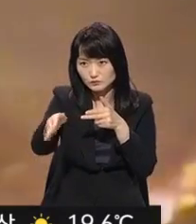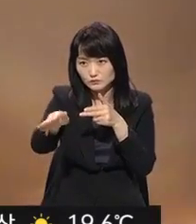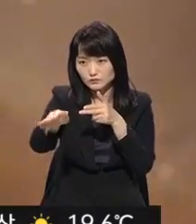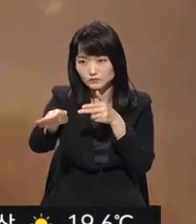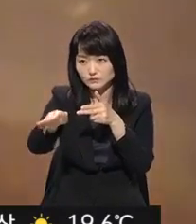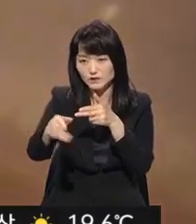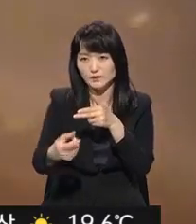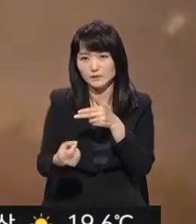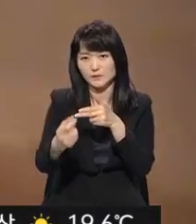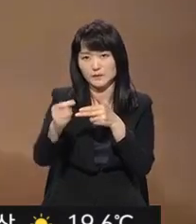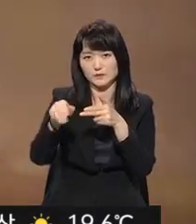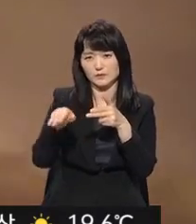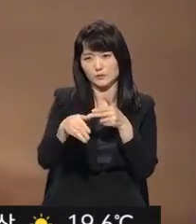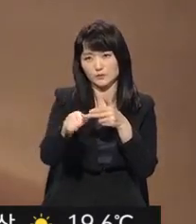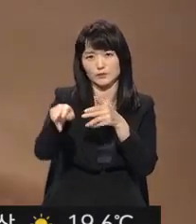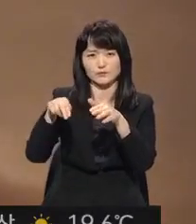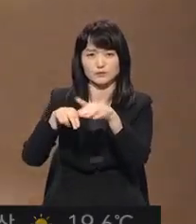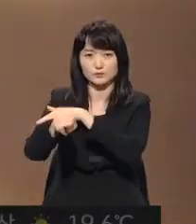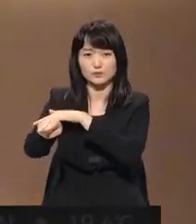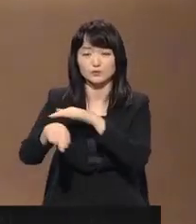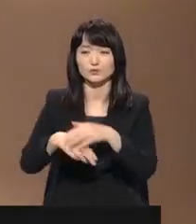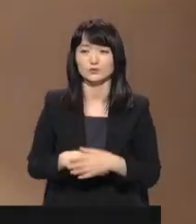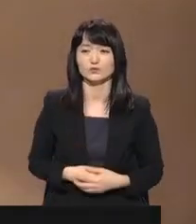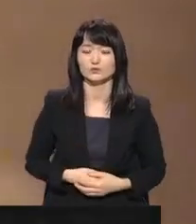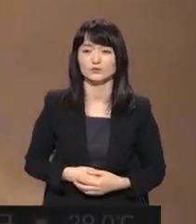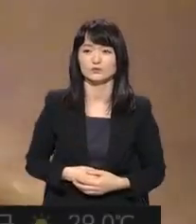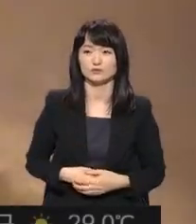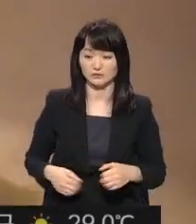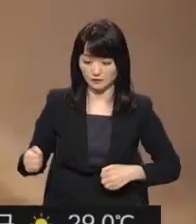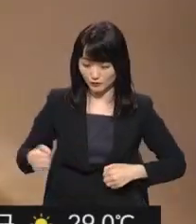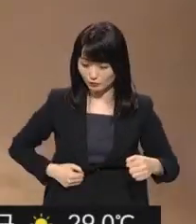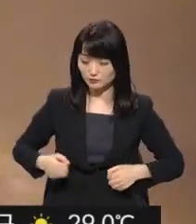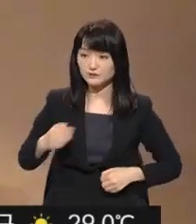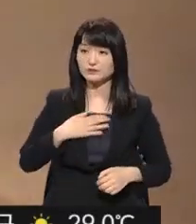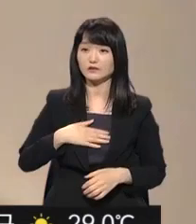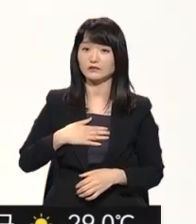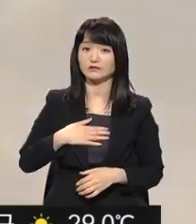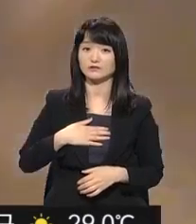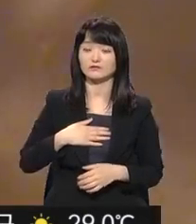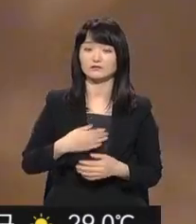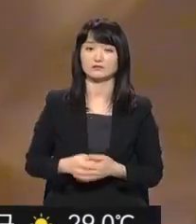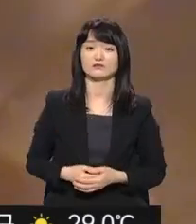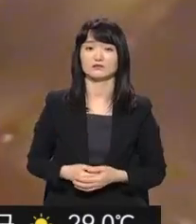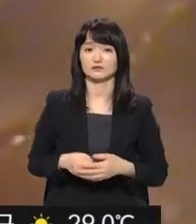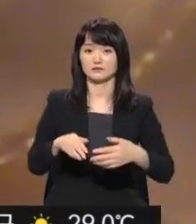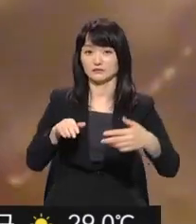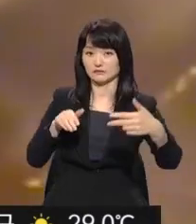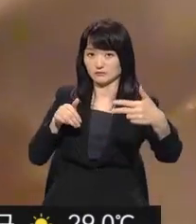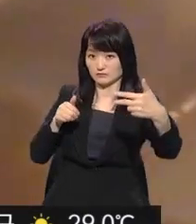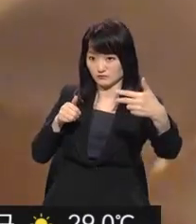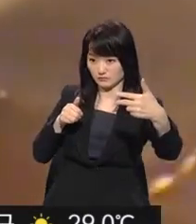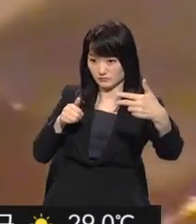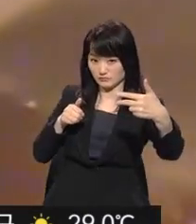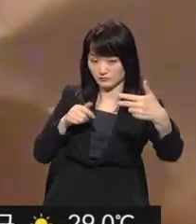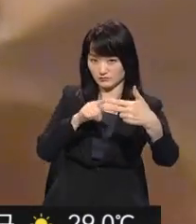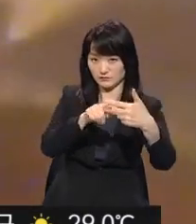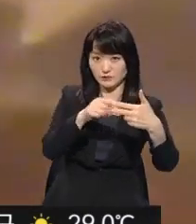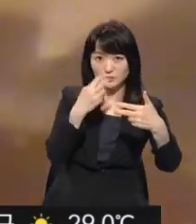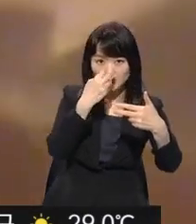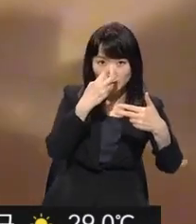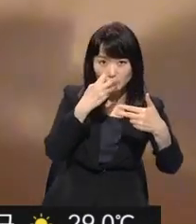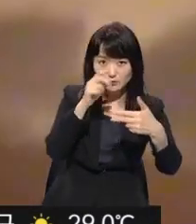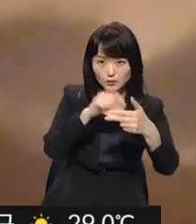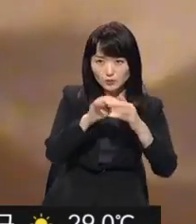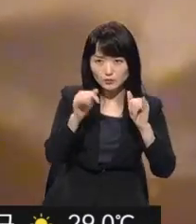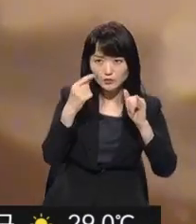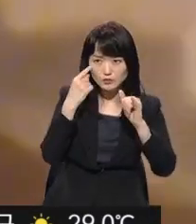더 속도를 내서 도망을 가네요. 나는 무슨 개구리인 줄 알았어. 처음에 봤어. 네, 당시 카메라를 살펴보던 한 공무원은 반짝이는 두